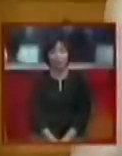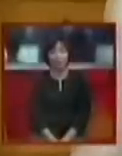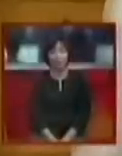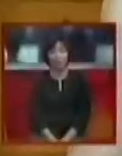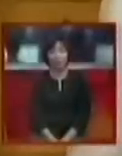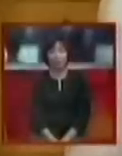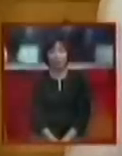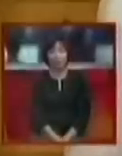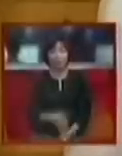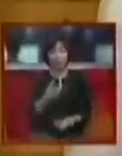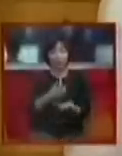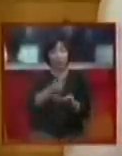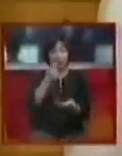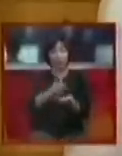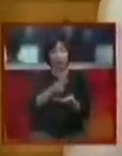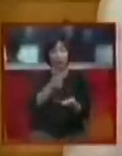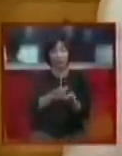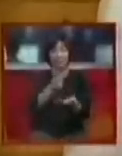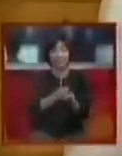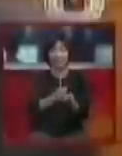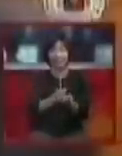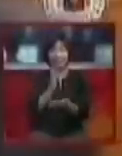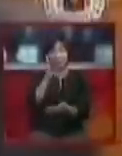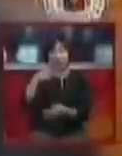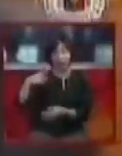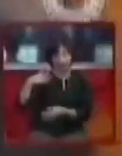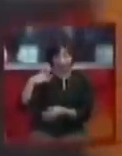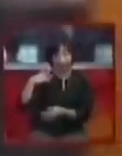Kami po sa Tarlac ay maghihintay na lang.